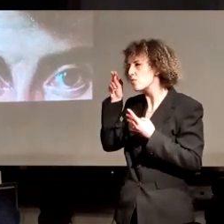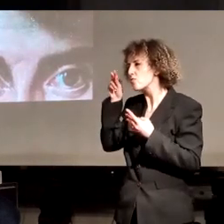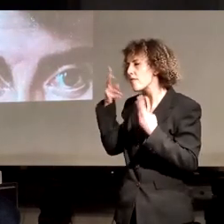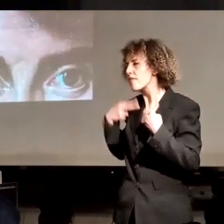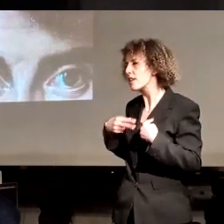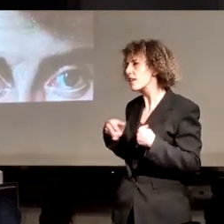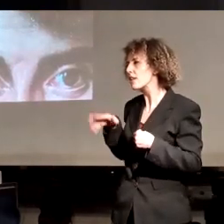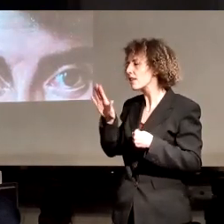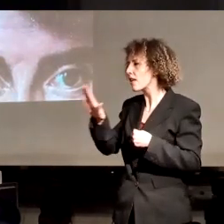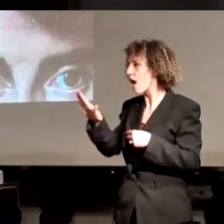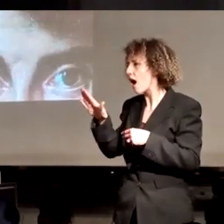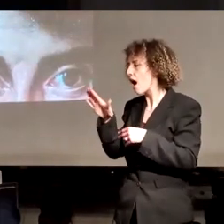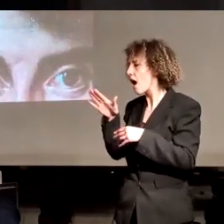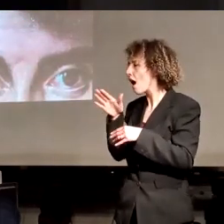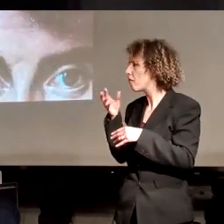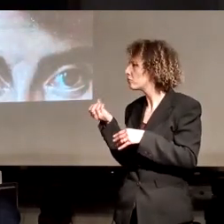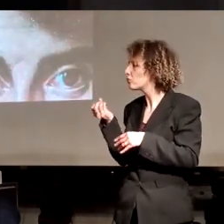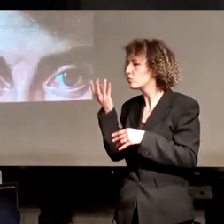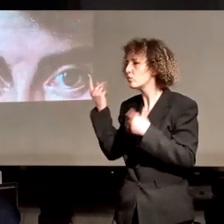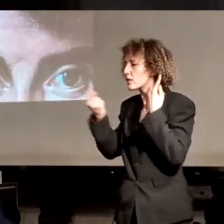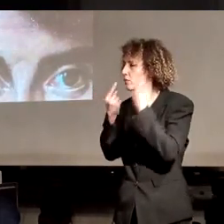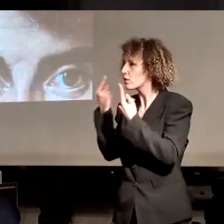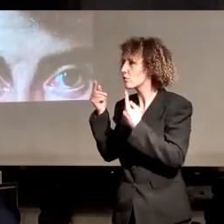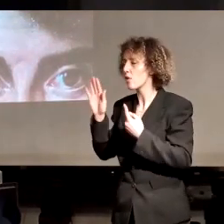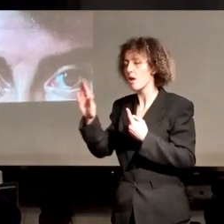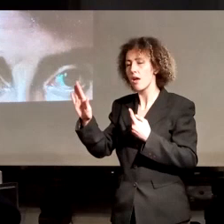fortune e la sua condizione sociale